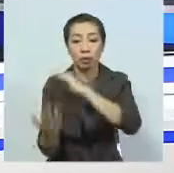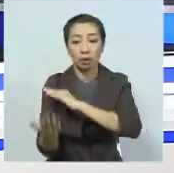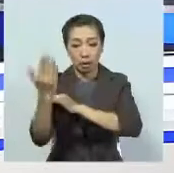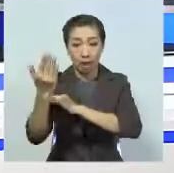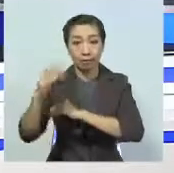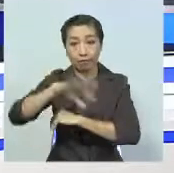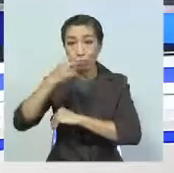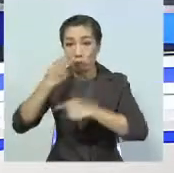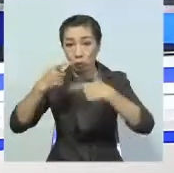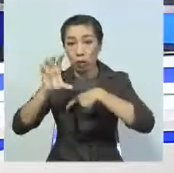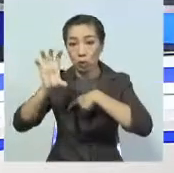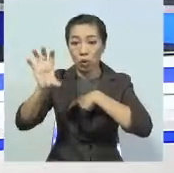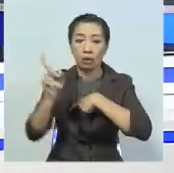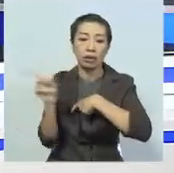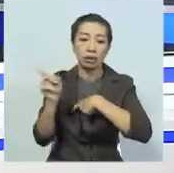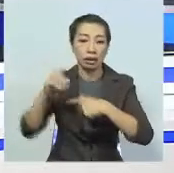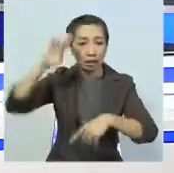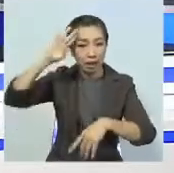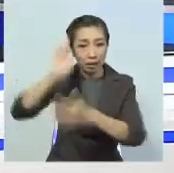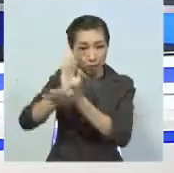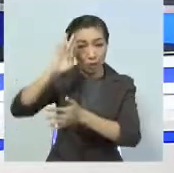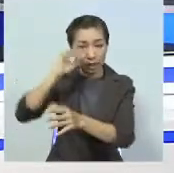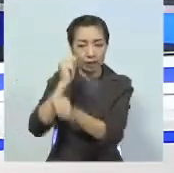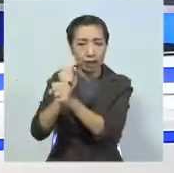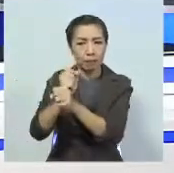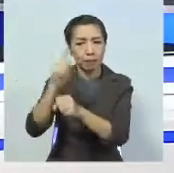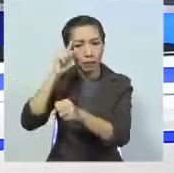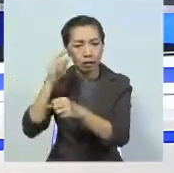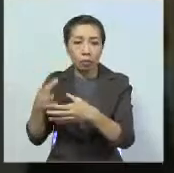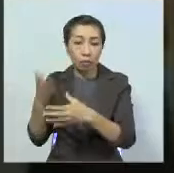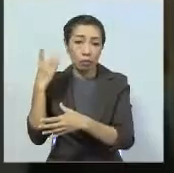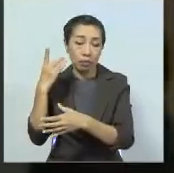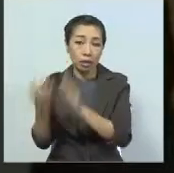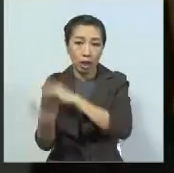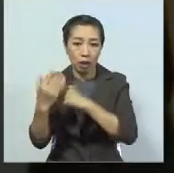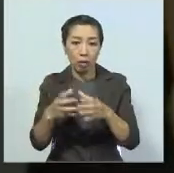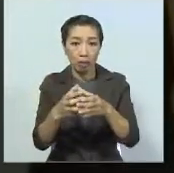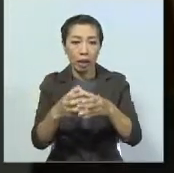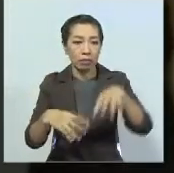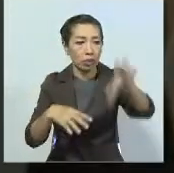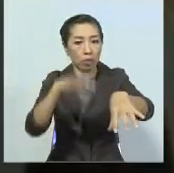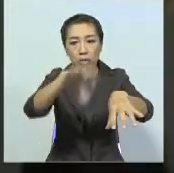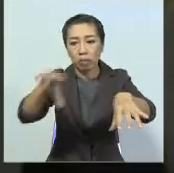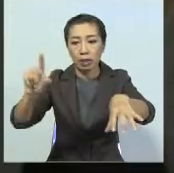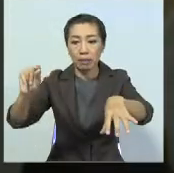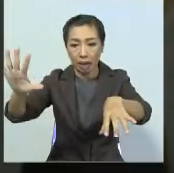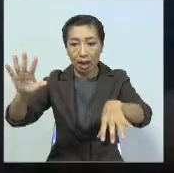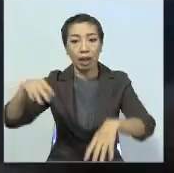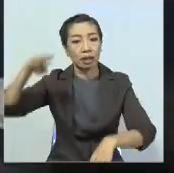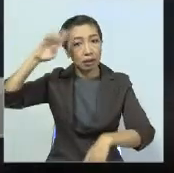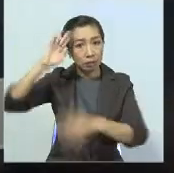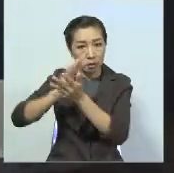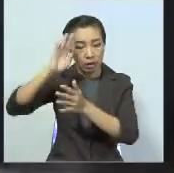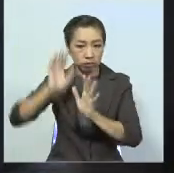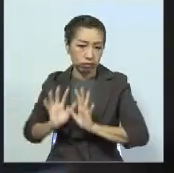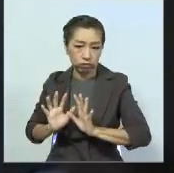ที่ผ่านมาพาคุณผู้ชมไปดูปฏิบัติการกันก่อนเลยนะคะเจ้าหน้าที่เนี่ยไปค้นเป้าหมายทั้งหมด25 จุดด้วยกัน1 จุดที่